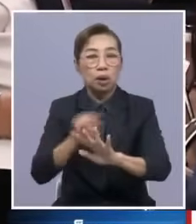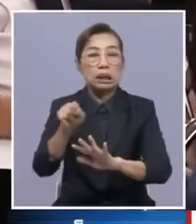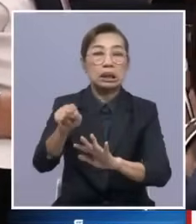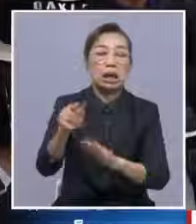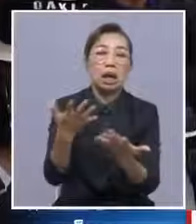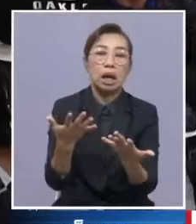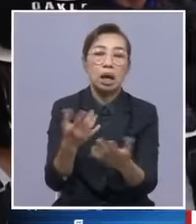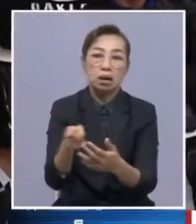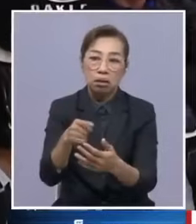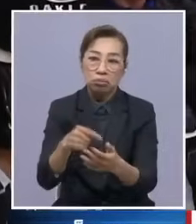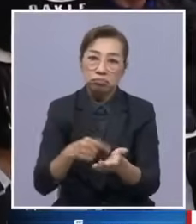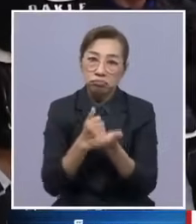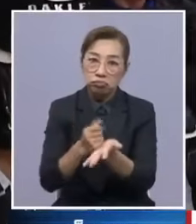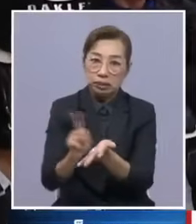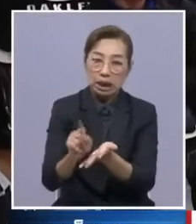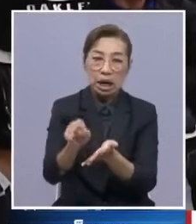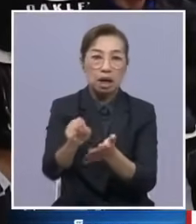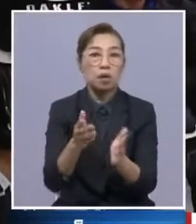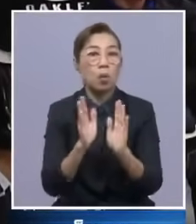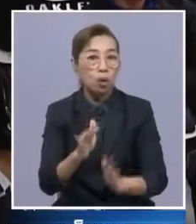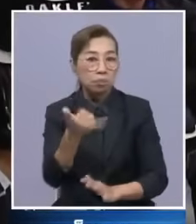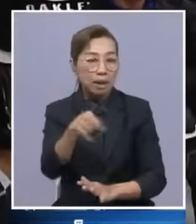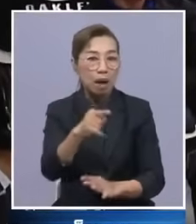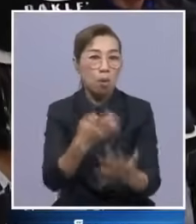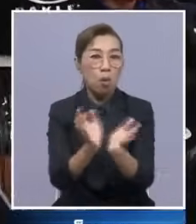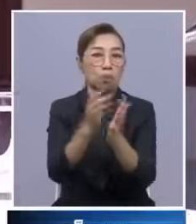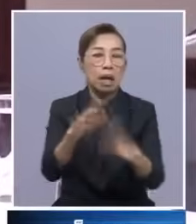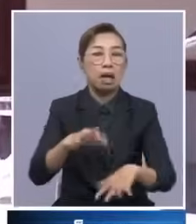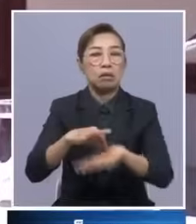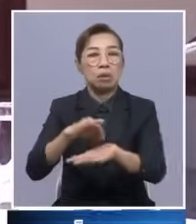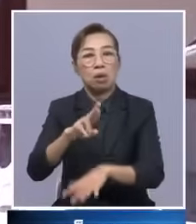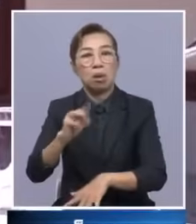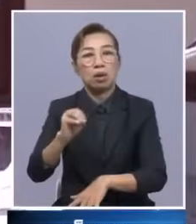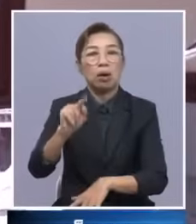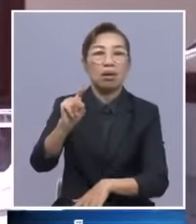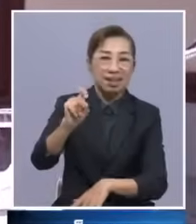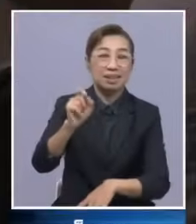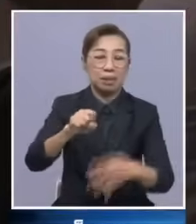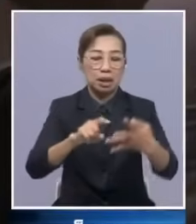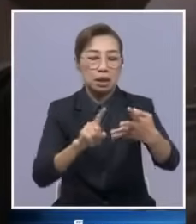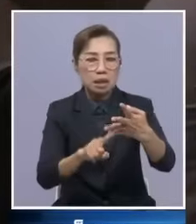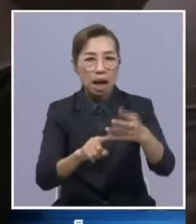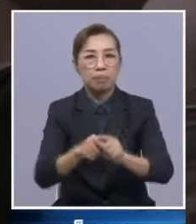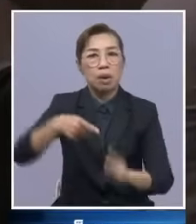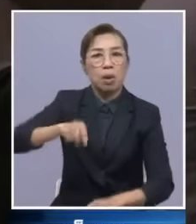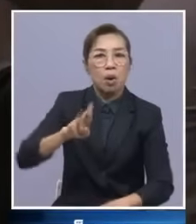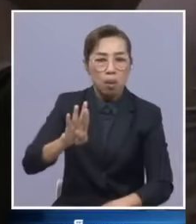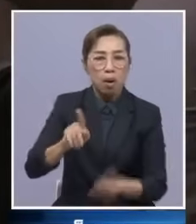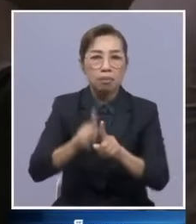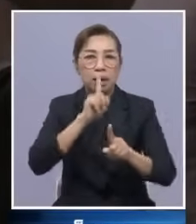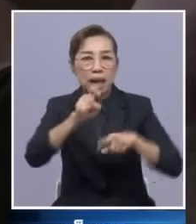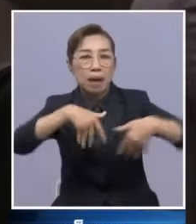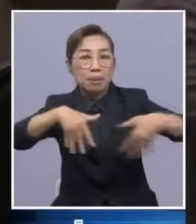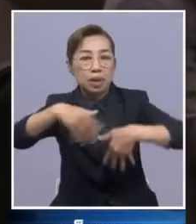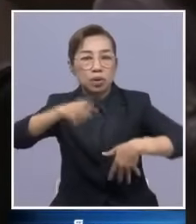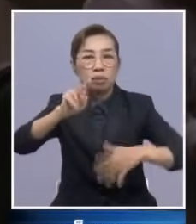ฐมนตรีไป และเรื่องสุดท้ายคือพรบประชามติ ใช่ค่ะต้องบอกว่าเรื่องนี้จริงๆแล้วเนี่ยเป็นนโยบายที่ถ้าคุณผู้ชมจ